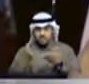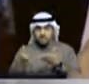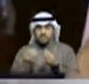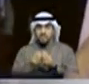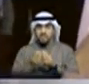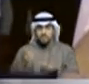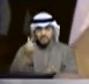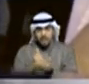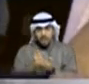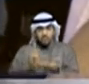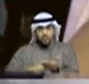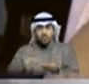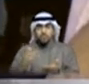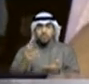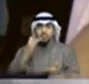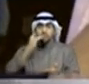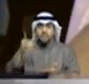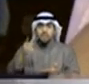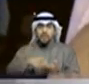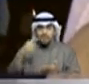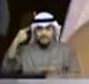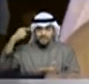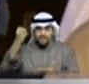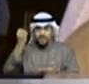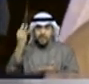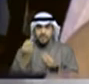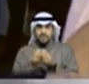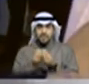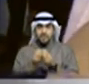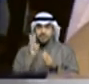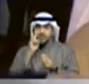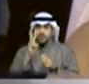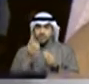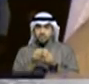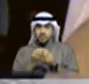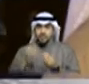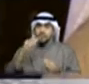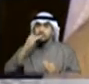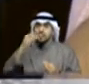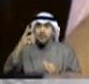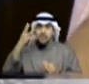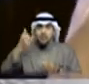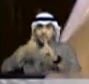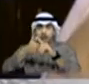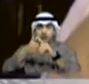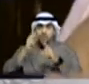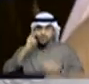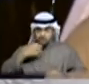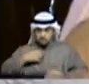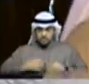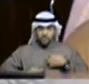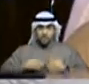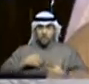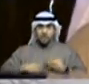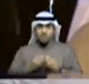الشباب كما قلت يعني في بعض المقابلات هي مزيج بين أمرين، رغبة شبابية بإظهار مشاعر صادقة تجاه